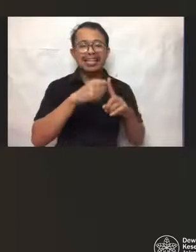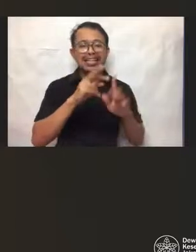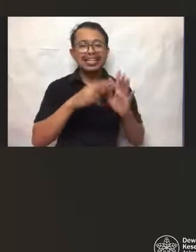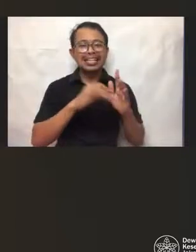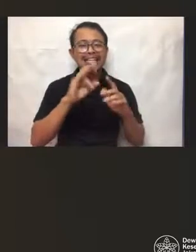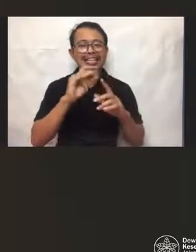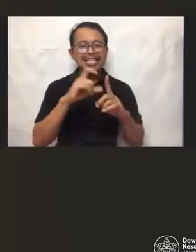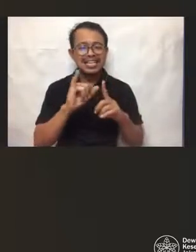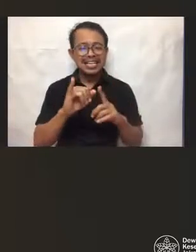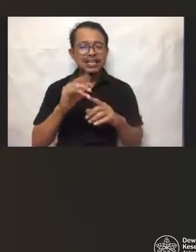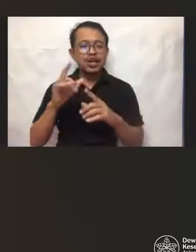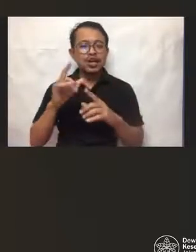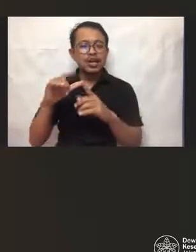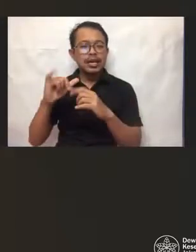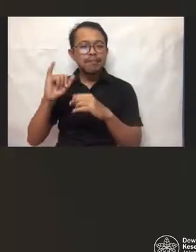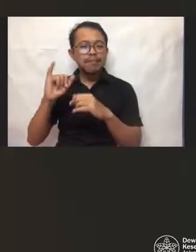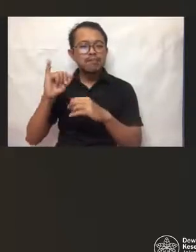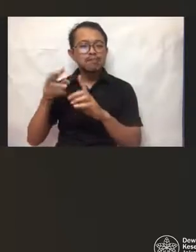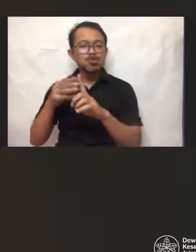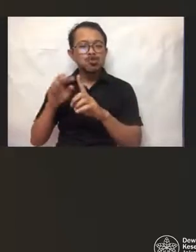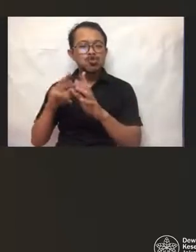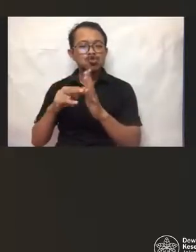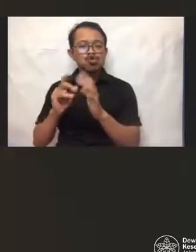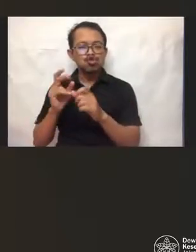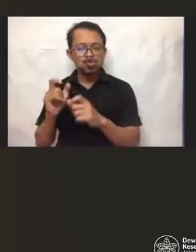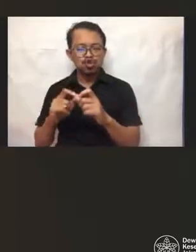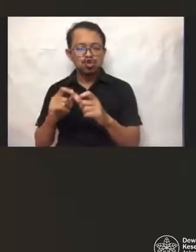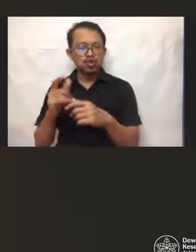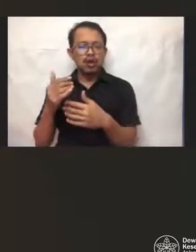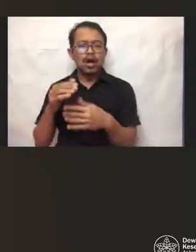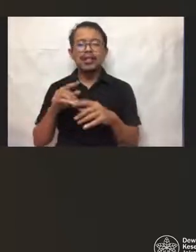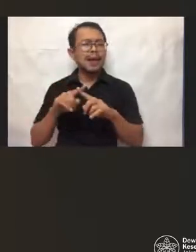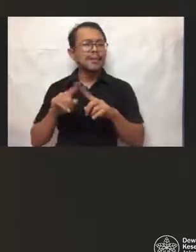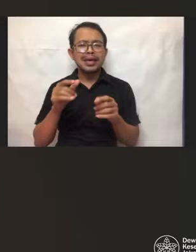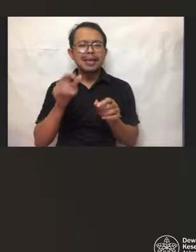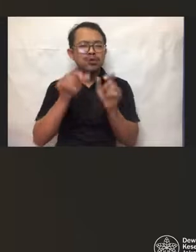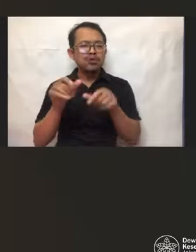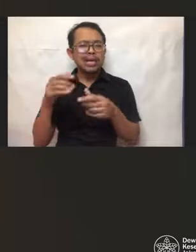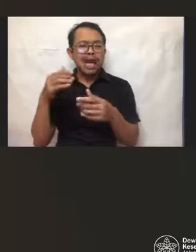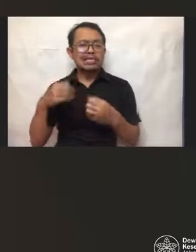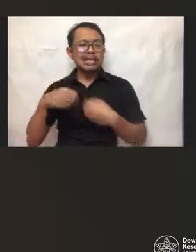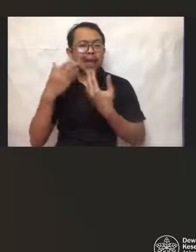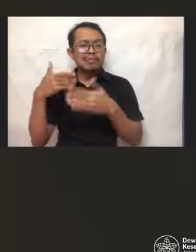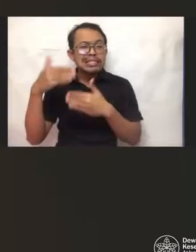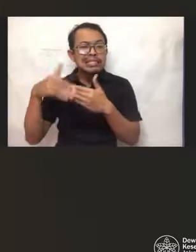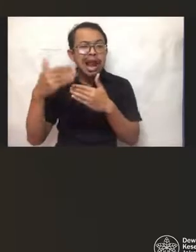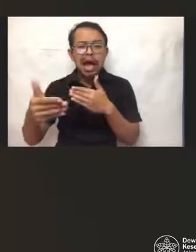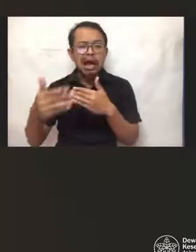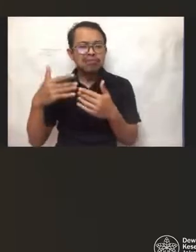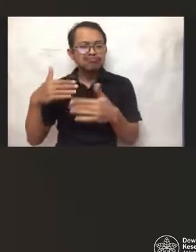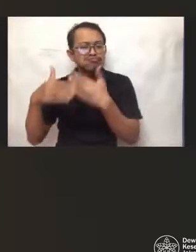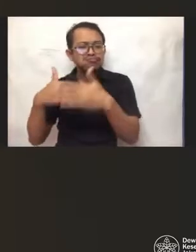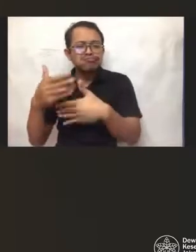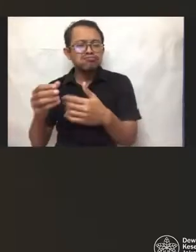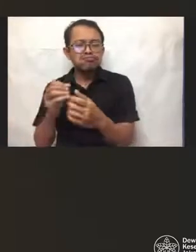lainnya. Tetapi umat Islam setelahnya tak lagi meneruskan tradisi pengembangan